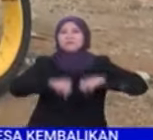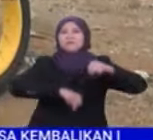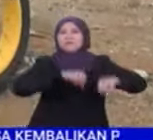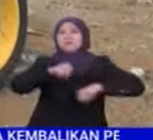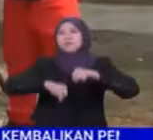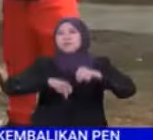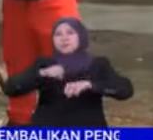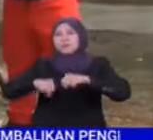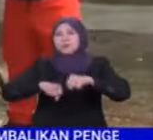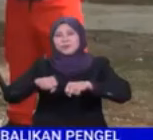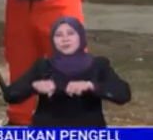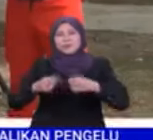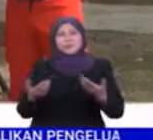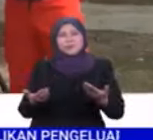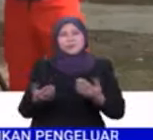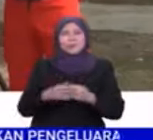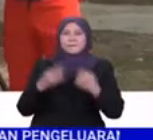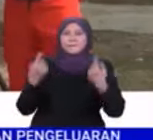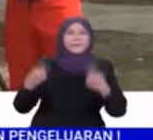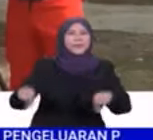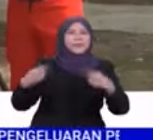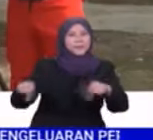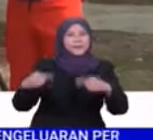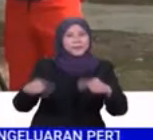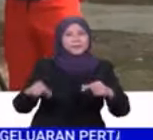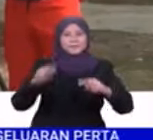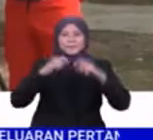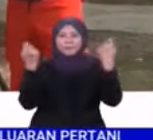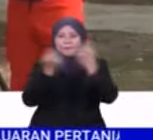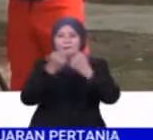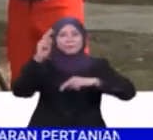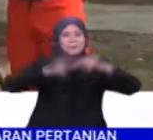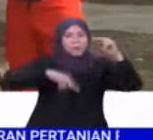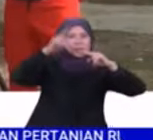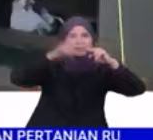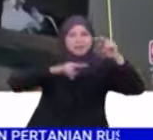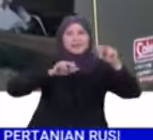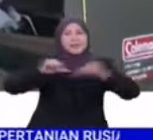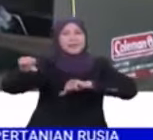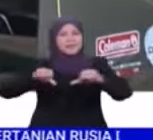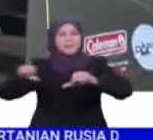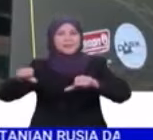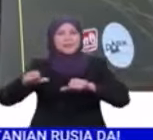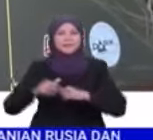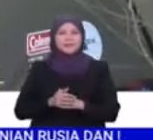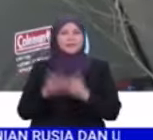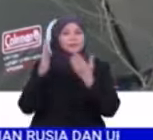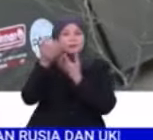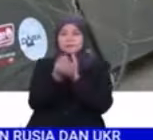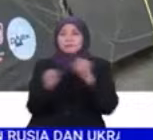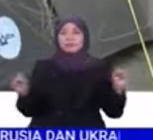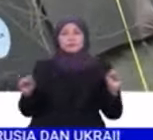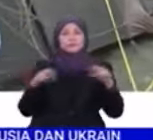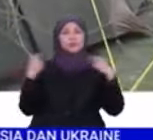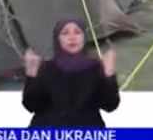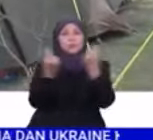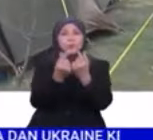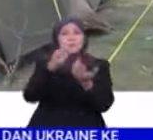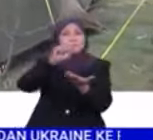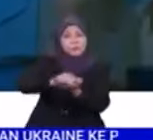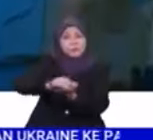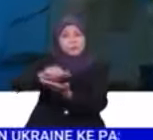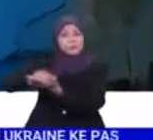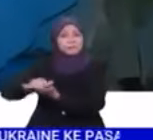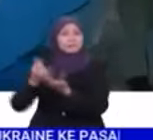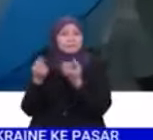track dengan untuk telematch dia, untuk team building dia. So kita akan sedia untuk group yang booking dia,